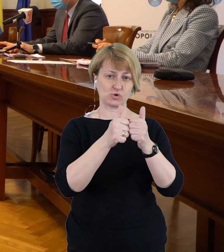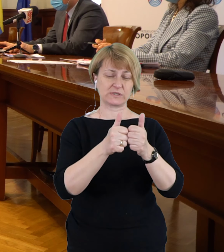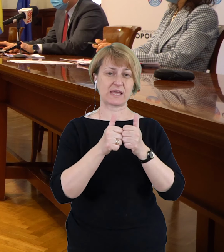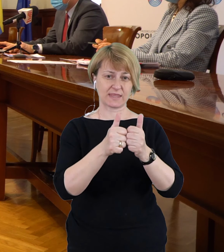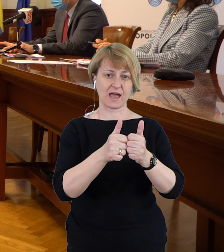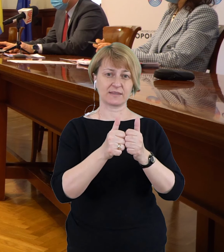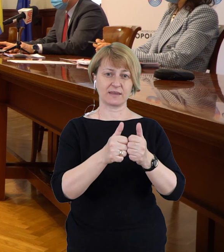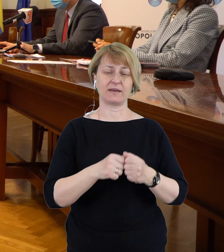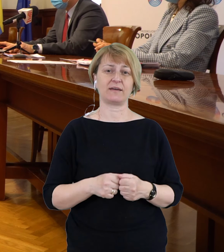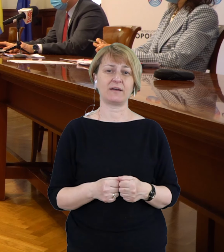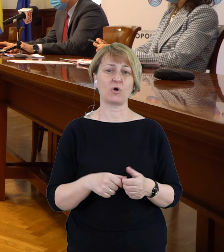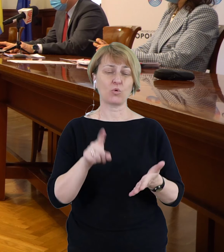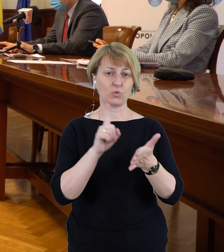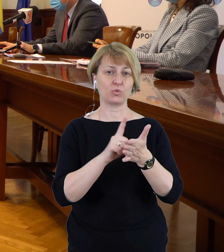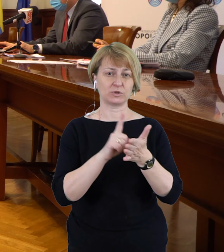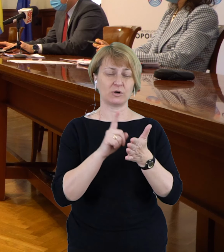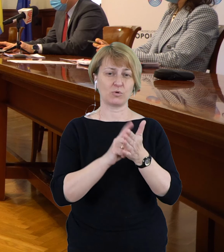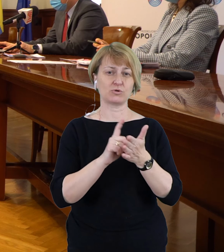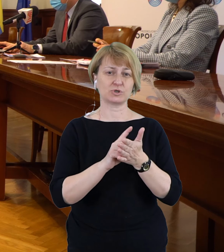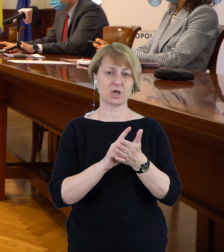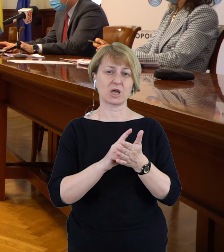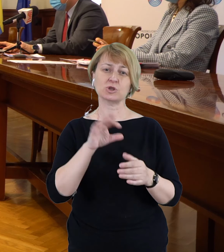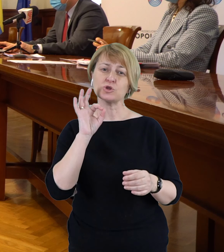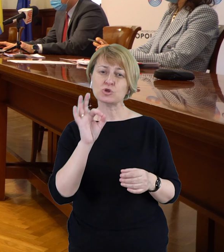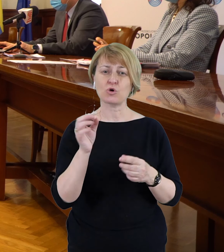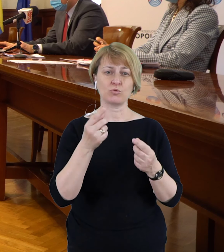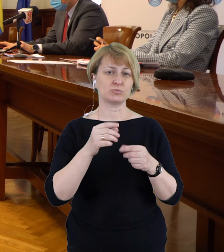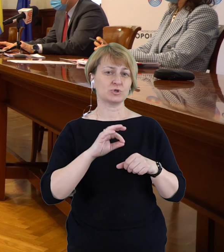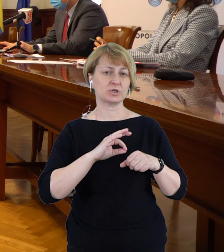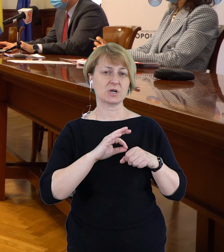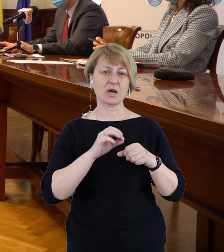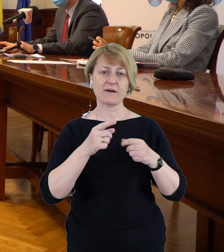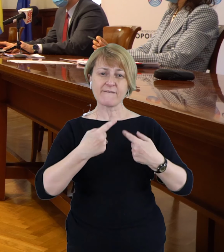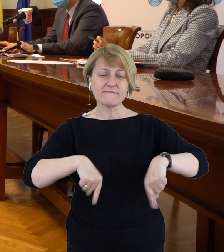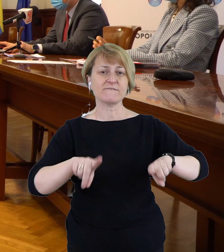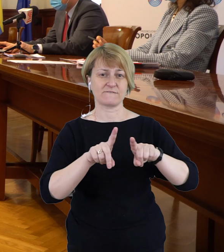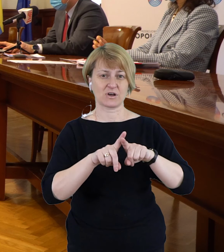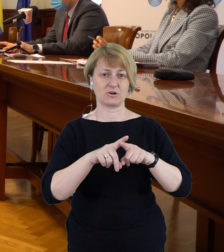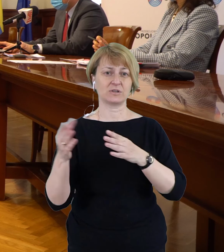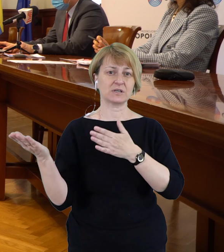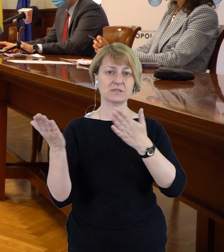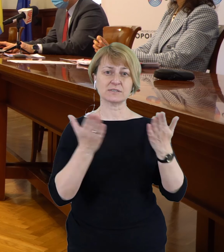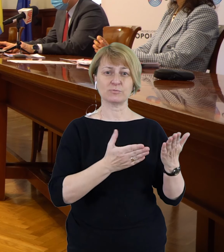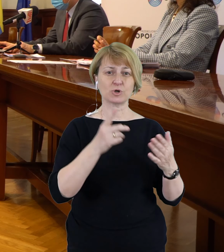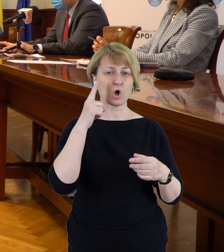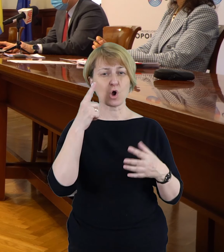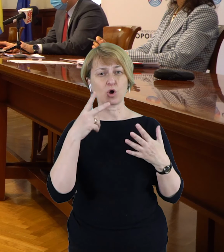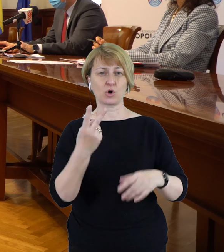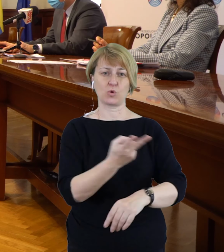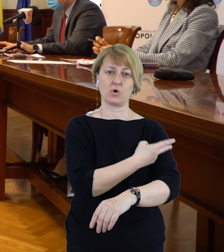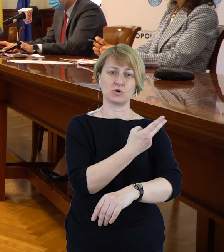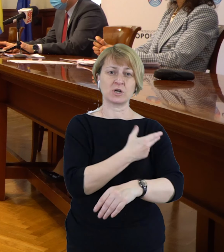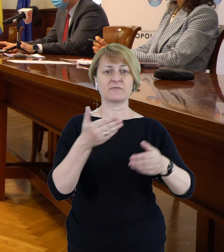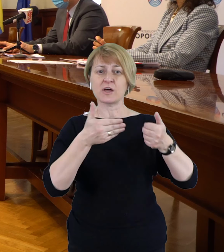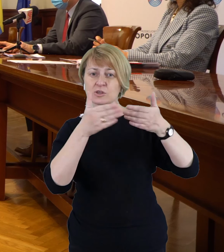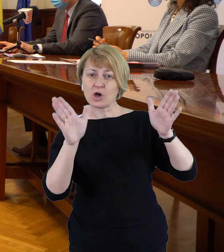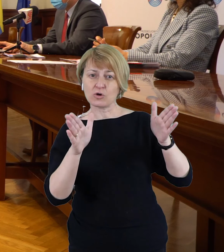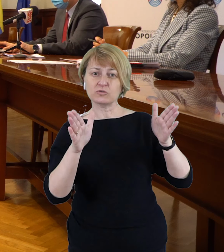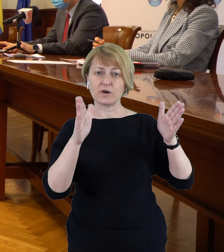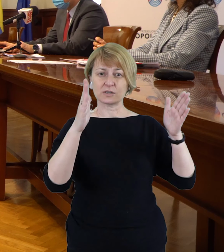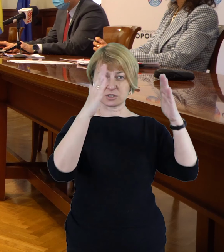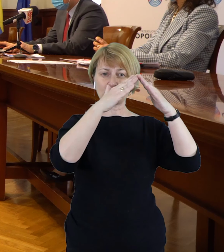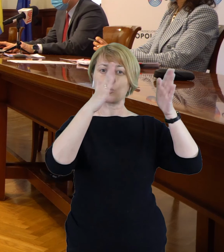więc to akurat dowód na to, że udało się sprawnie i skutecznie to przeprowadzić. Zapraszamy Państwa w okolicach czerwca